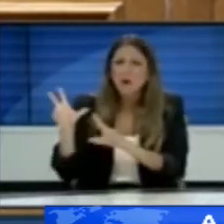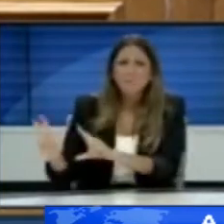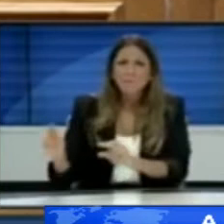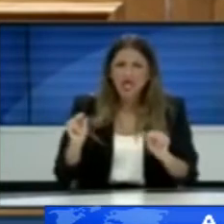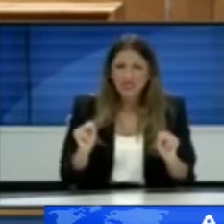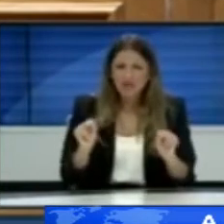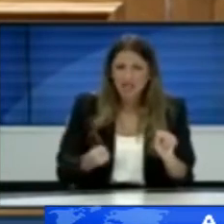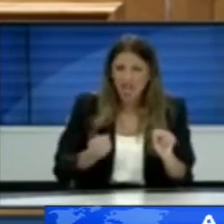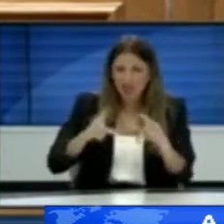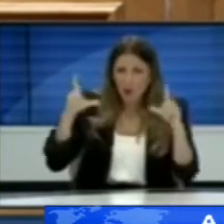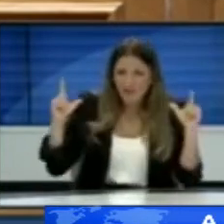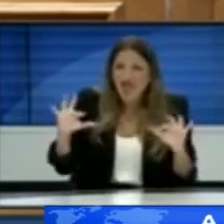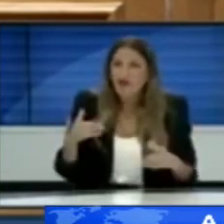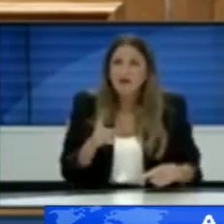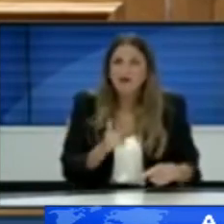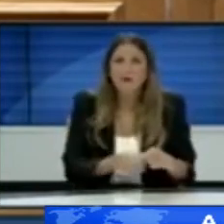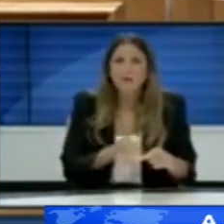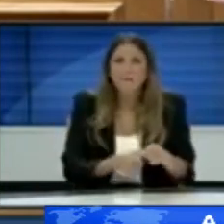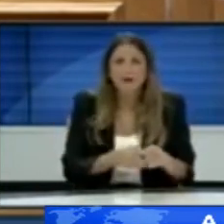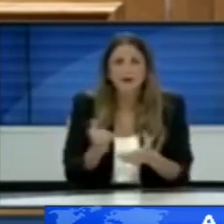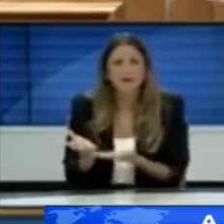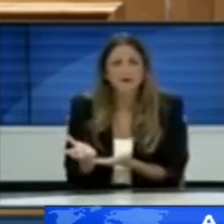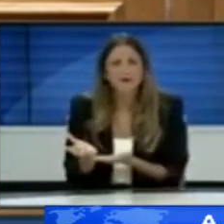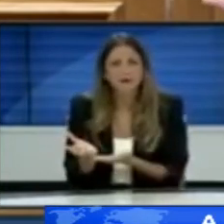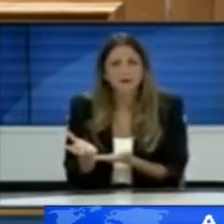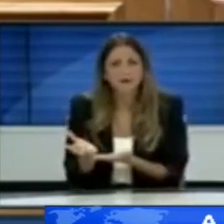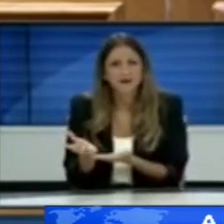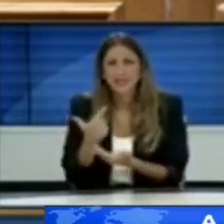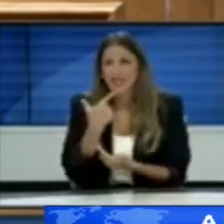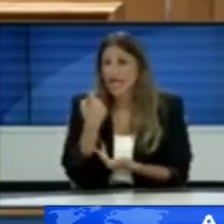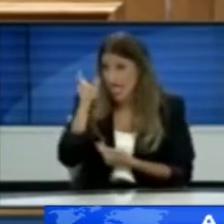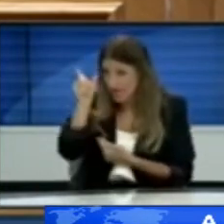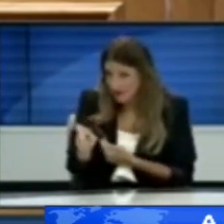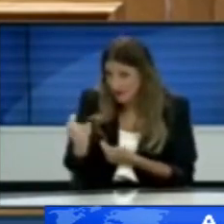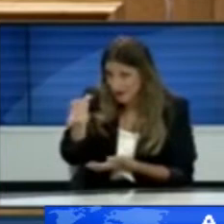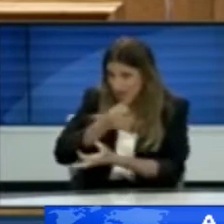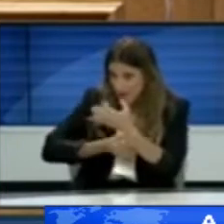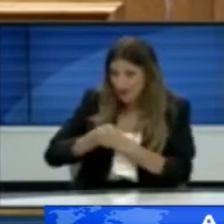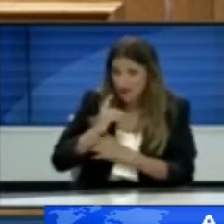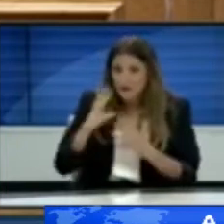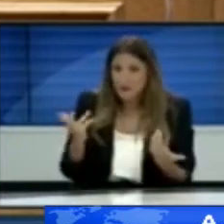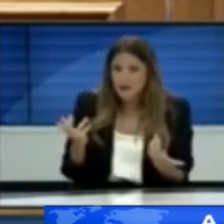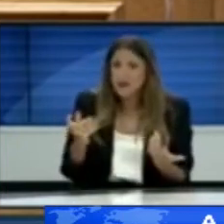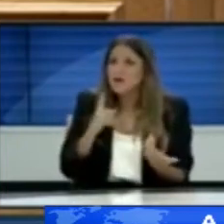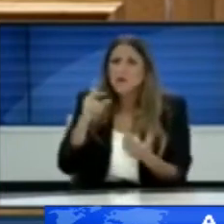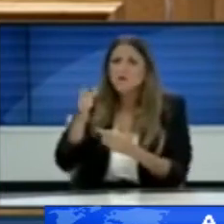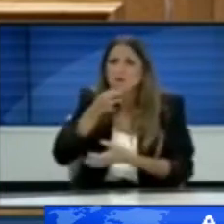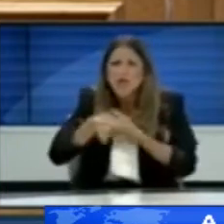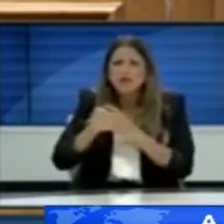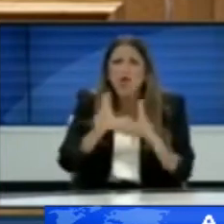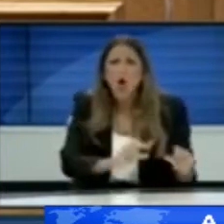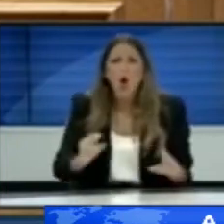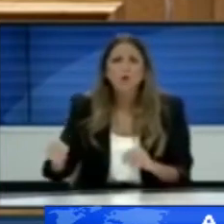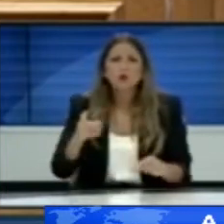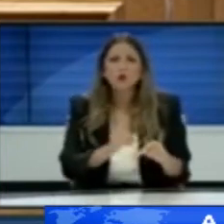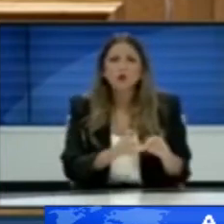Κουκουέ, μας είπατε εσείς, νόμος είναι το δίκαιο του εργάτη, εσείς που φέρατε νομοσχέδια εδώ με